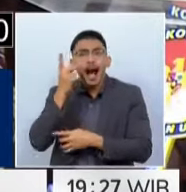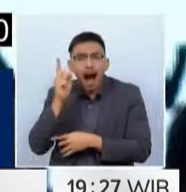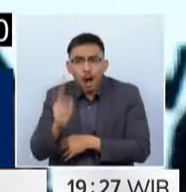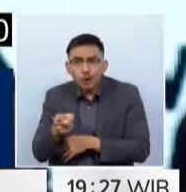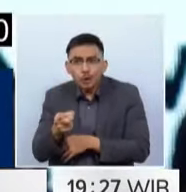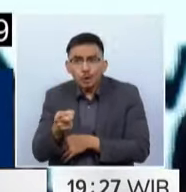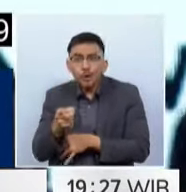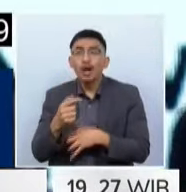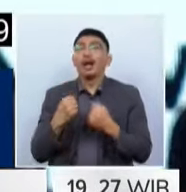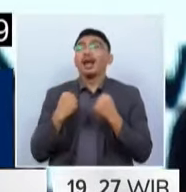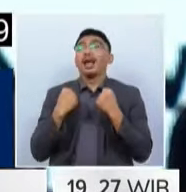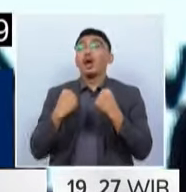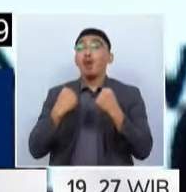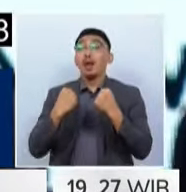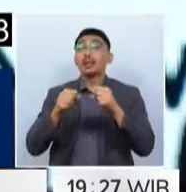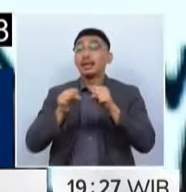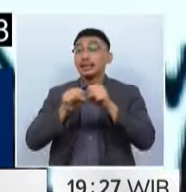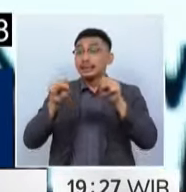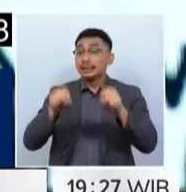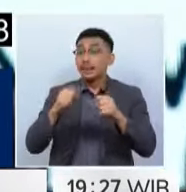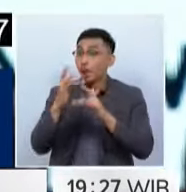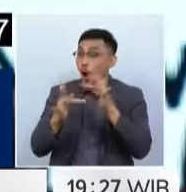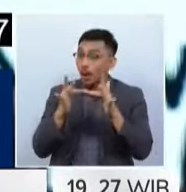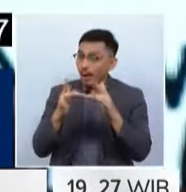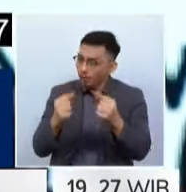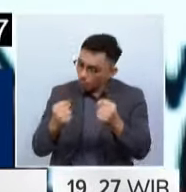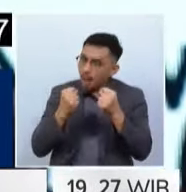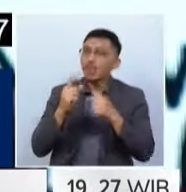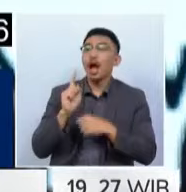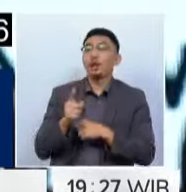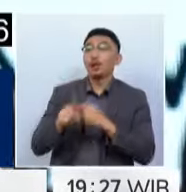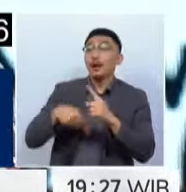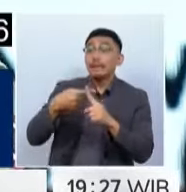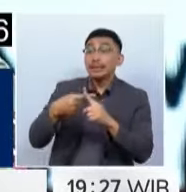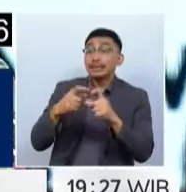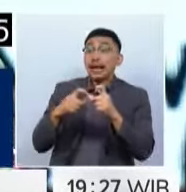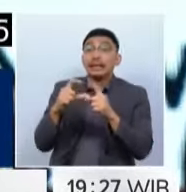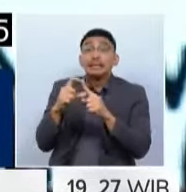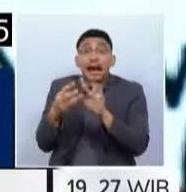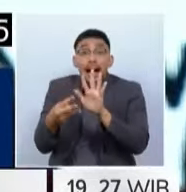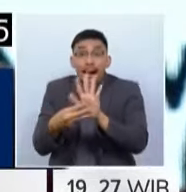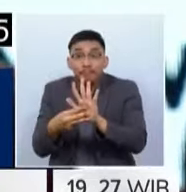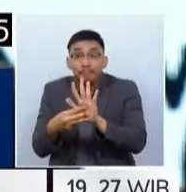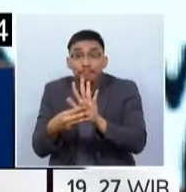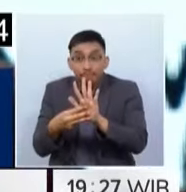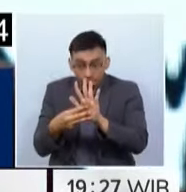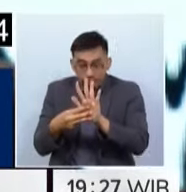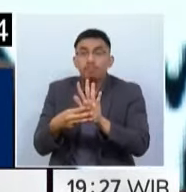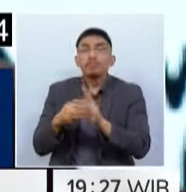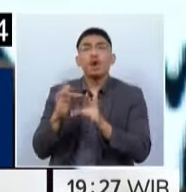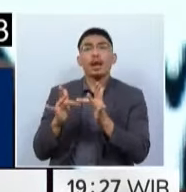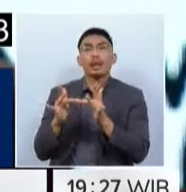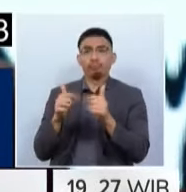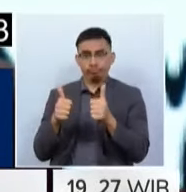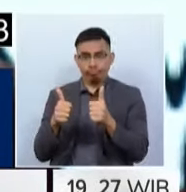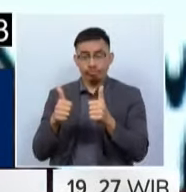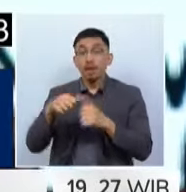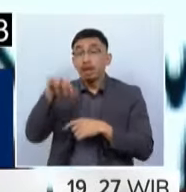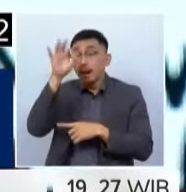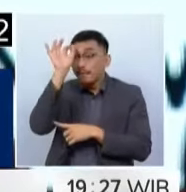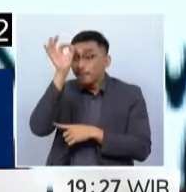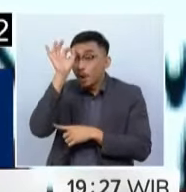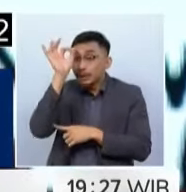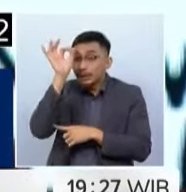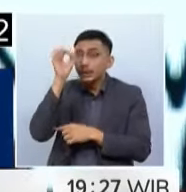kita termasuk pengembangan SDM cyber yang kuat polisi yang menjadi pengabdi masyarakat betul-betul akan bisa